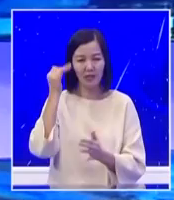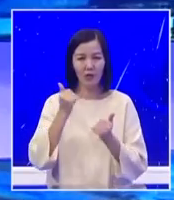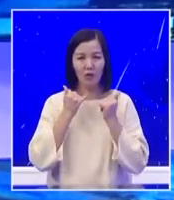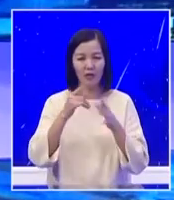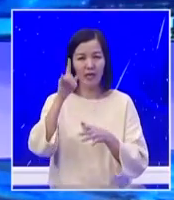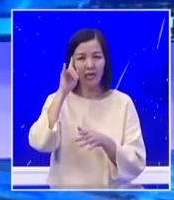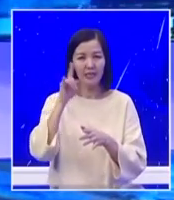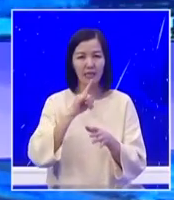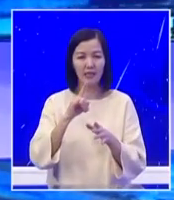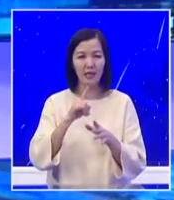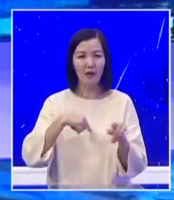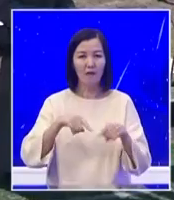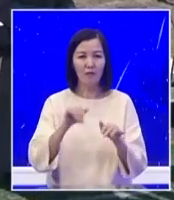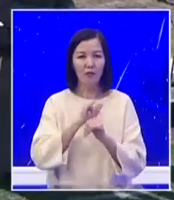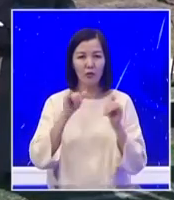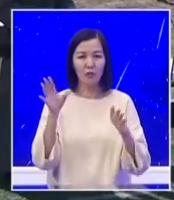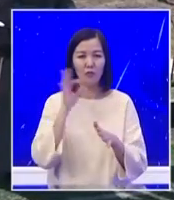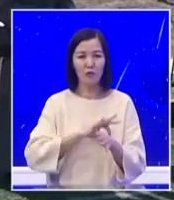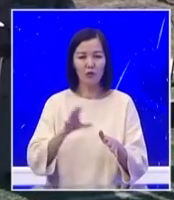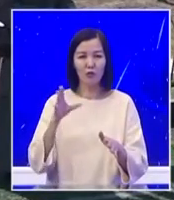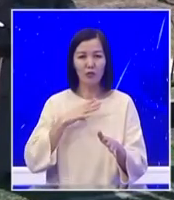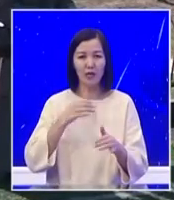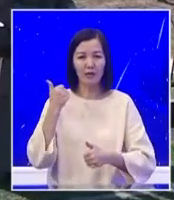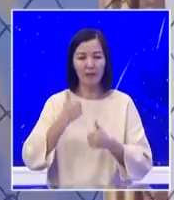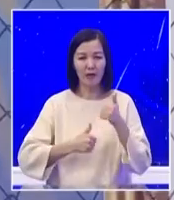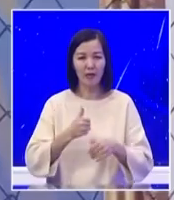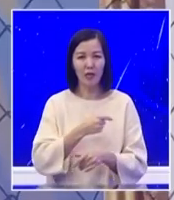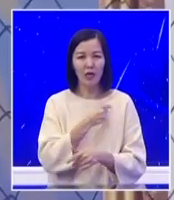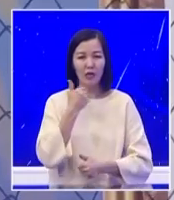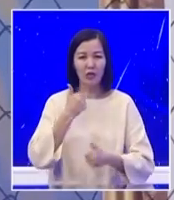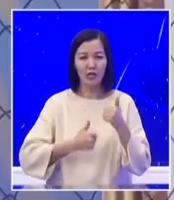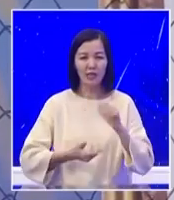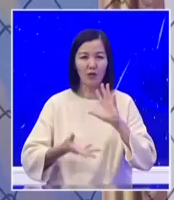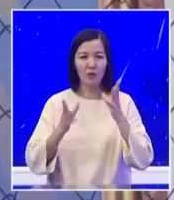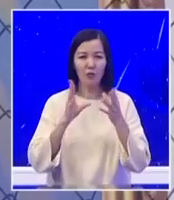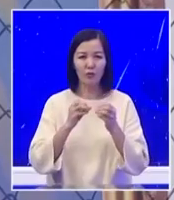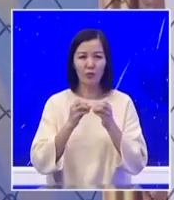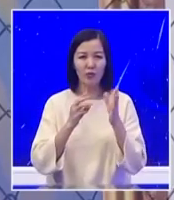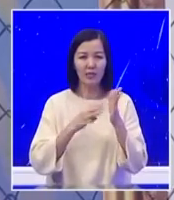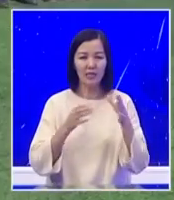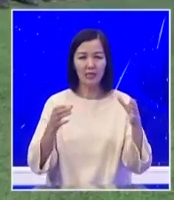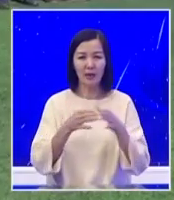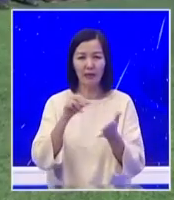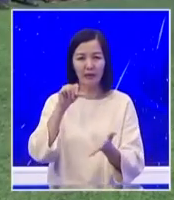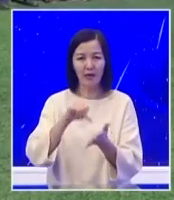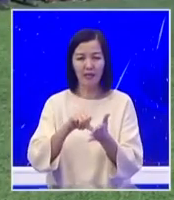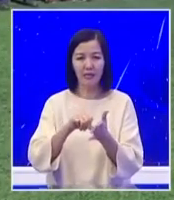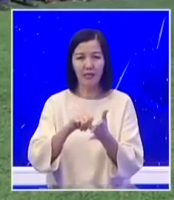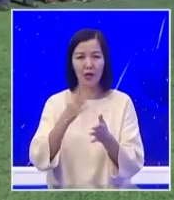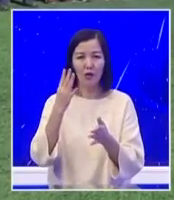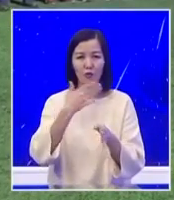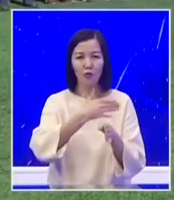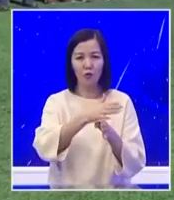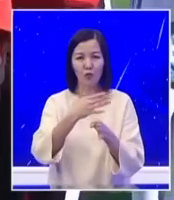Қазақстан футболының дамуына өзіндік үлес қосқан маманның бірі болған. Жарысқа еліміздің әр аймағынан 18 команда келді. Олар өзара 4